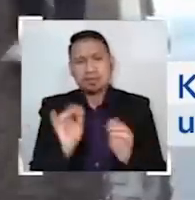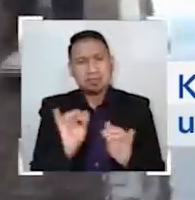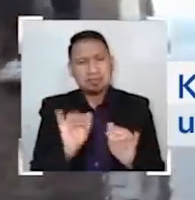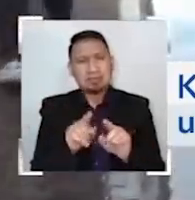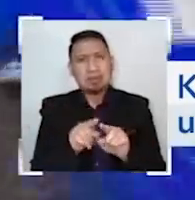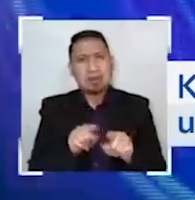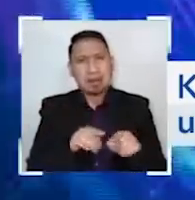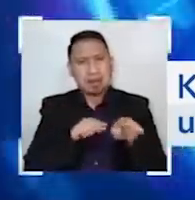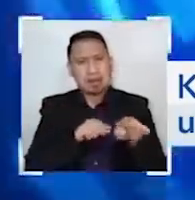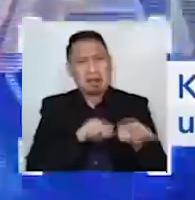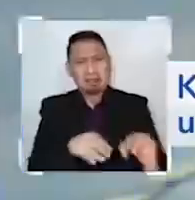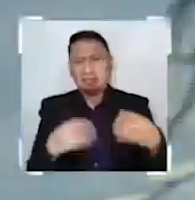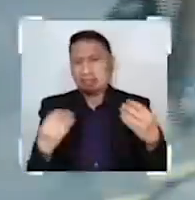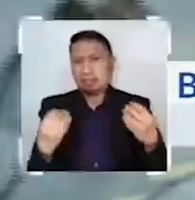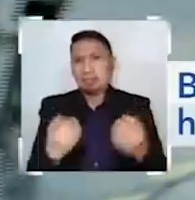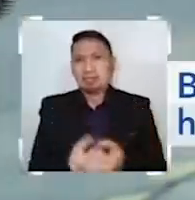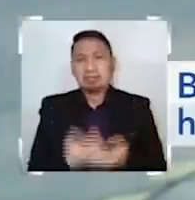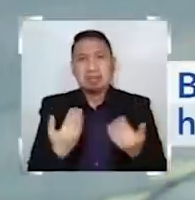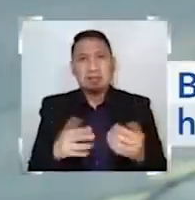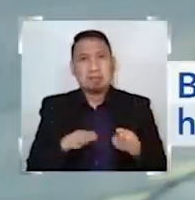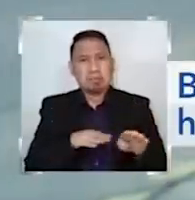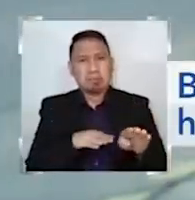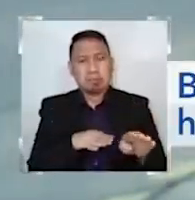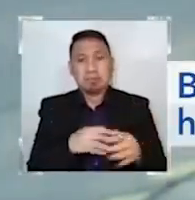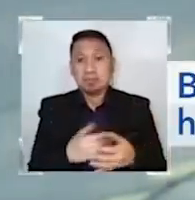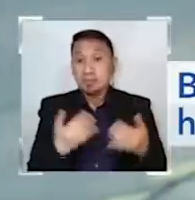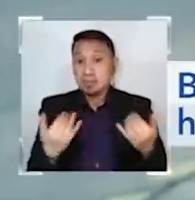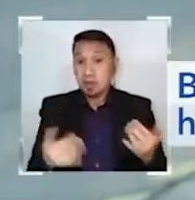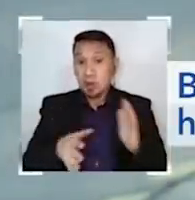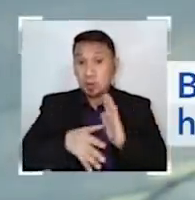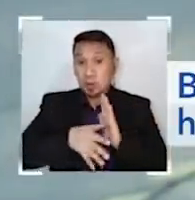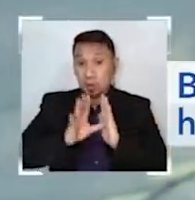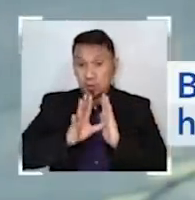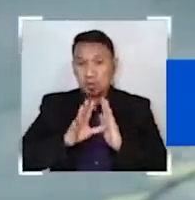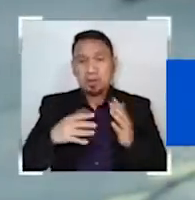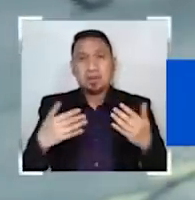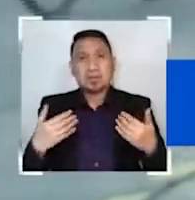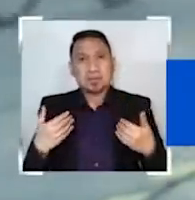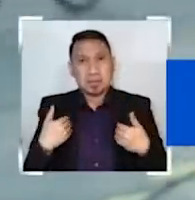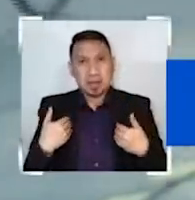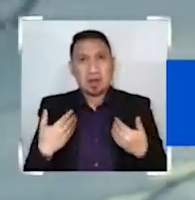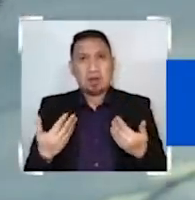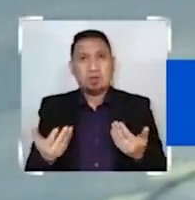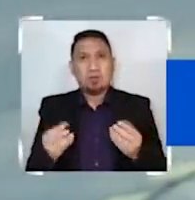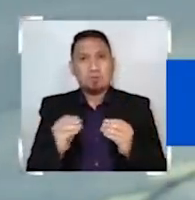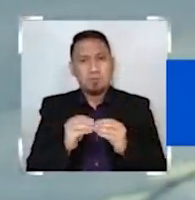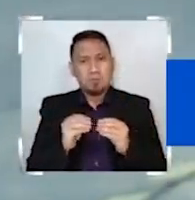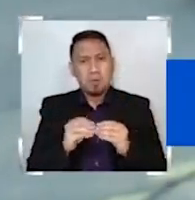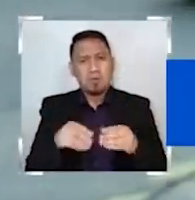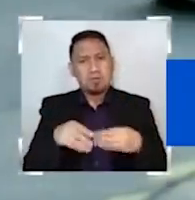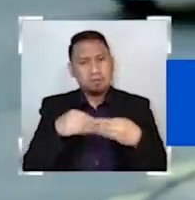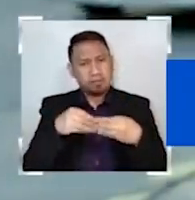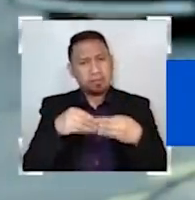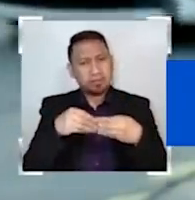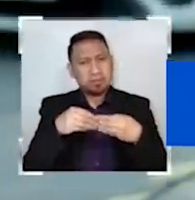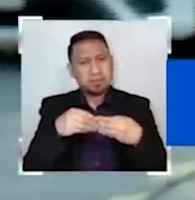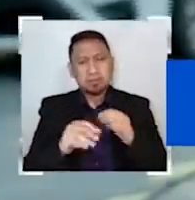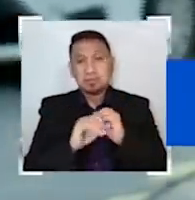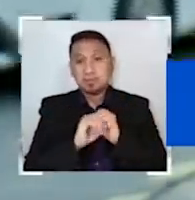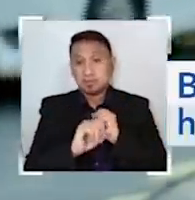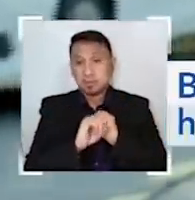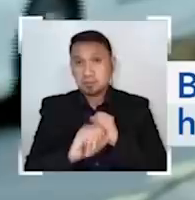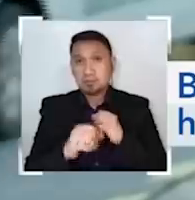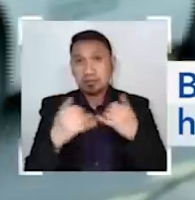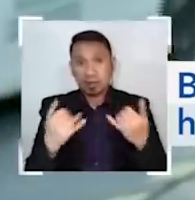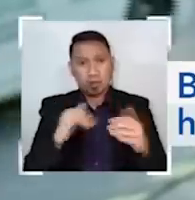at motorcade. Bagamat nagpapatupad na ang COMELEC ng kaunting kaluwagan sa pangangampanya, ngayong karamihan ng mga lugar sa bansa ay nakasailalim